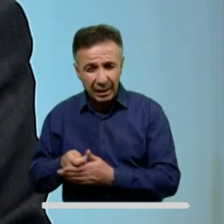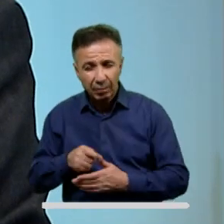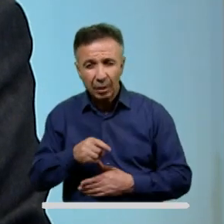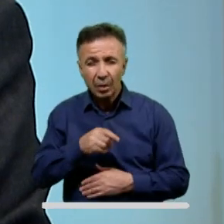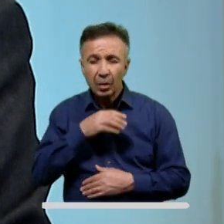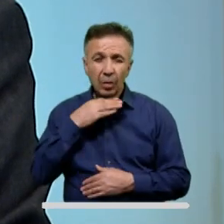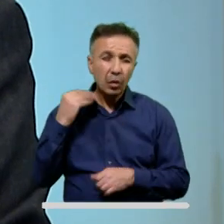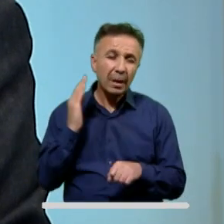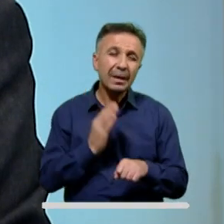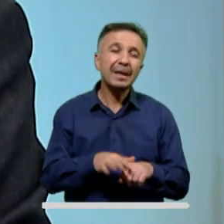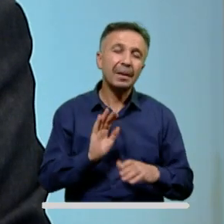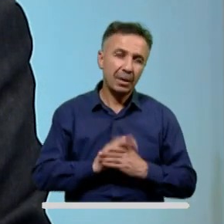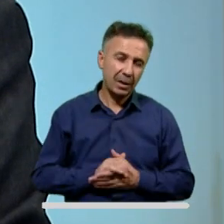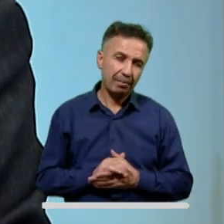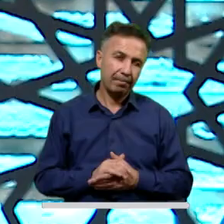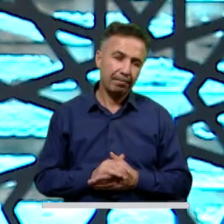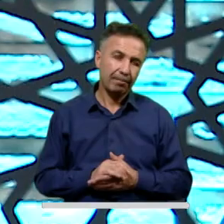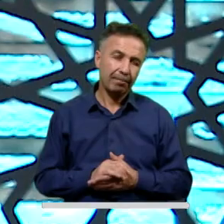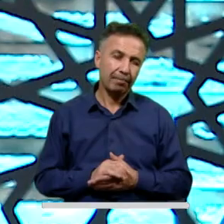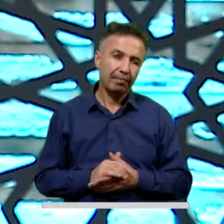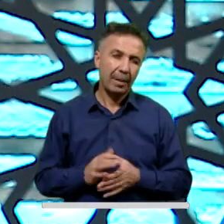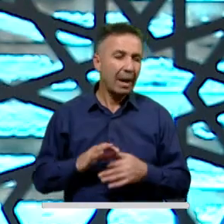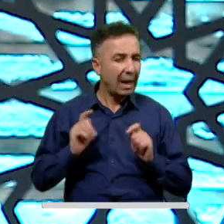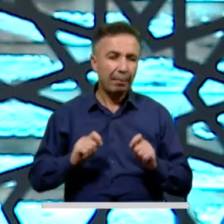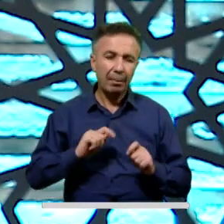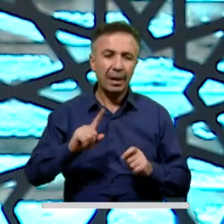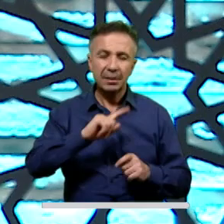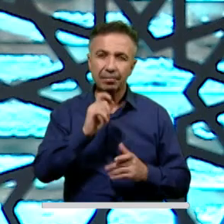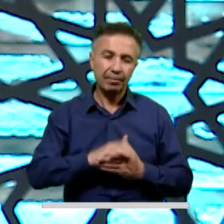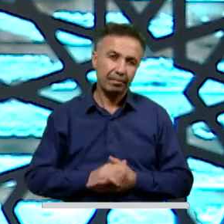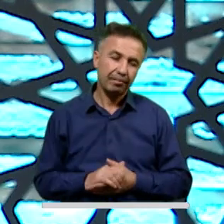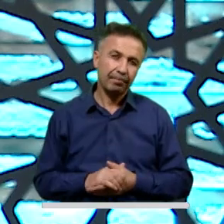Ama kurban paramı da borç alarak çözebilirim. Bu durumda